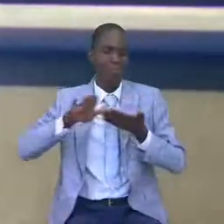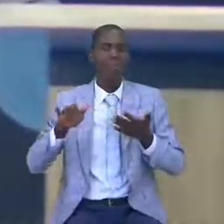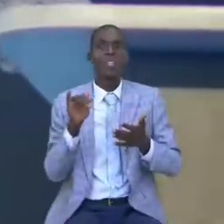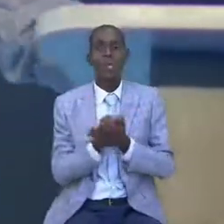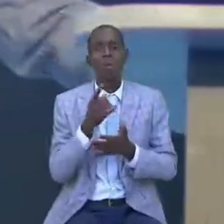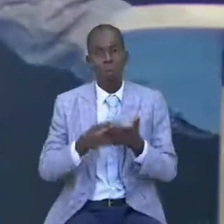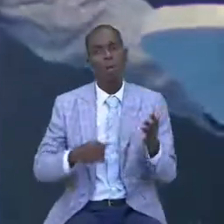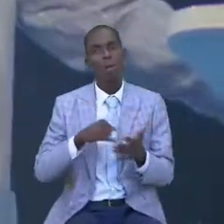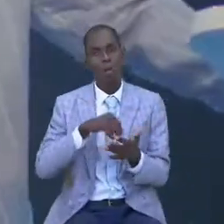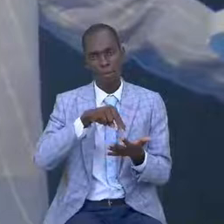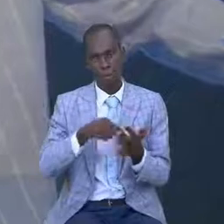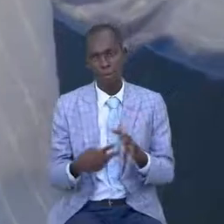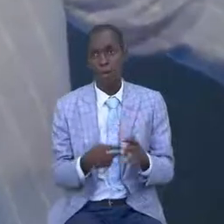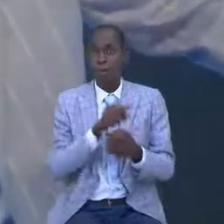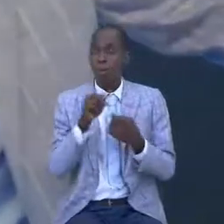je souillais,